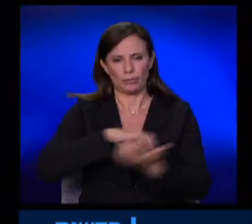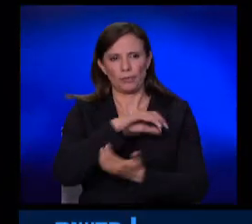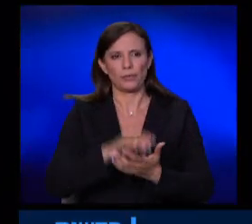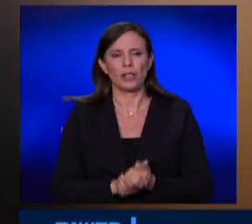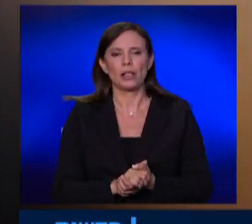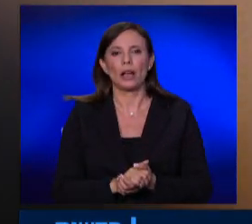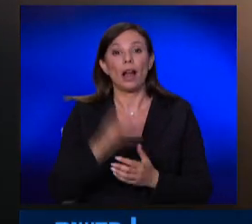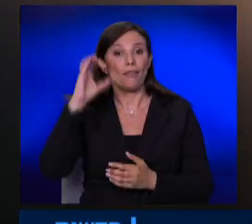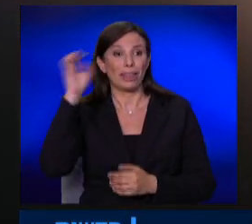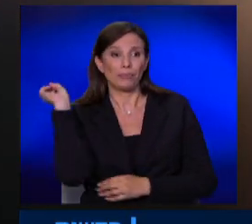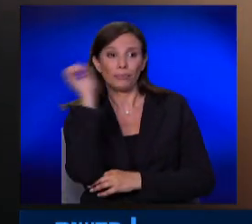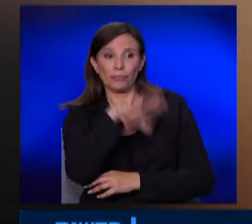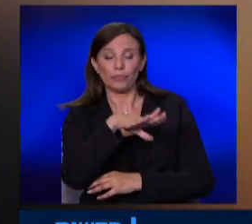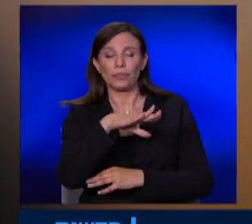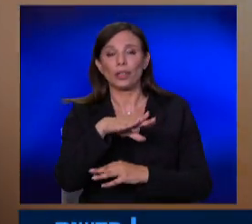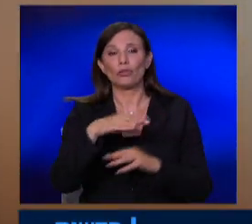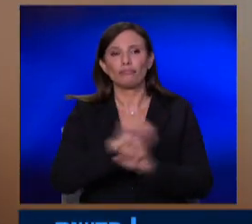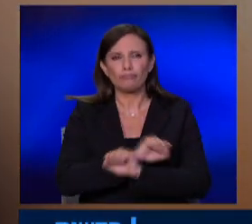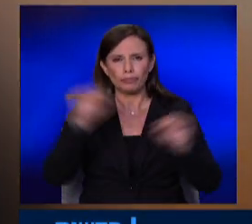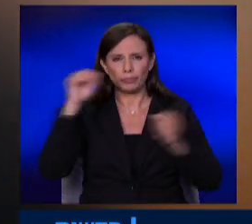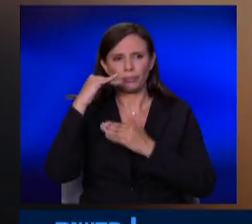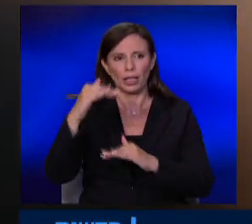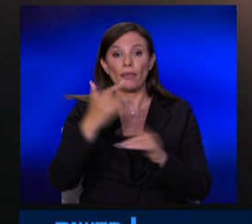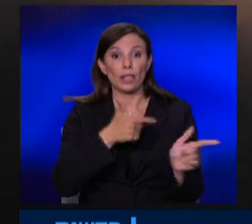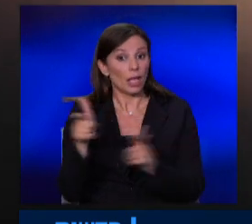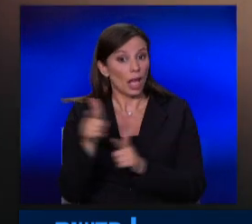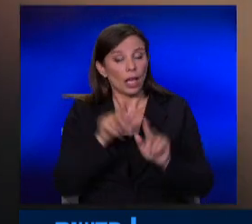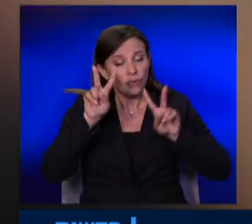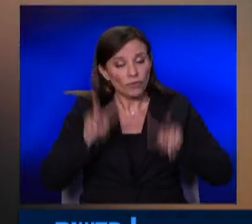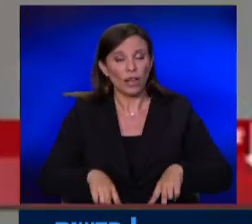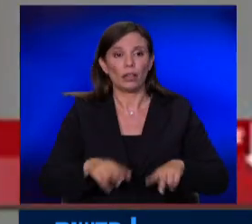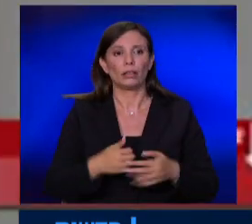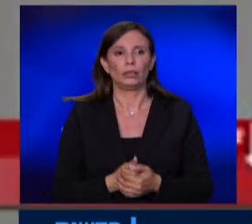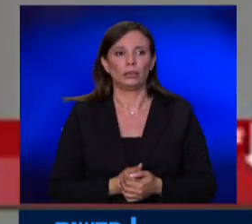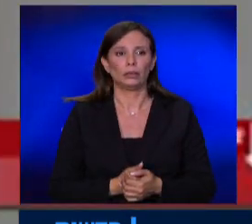זריקות אבנים, השלכת מטעני חבלה וערים מאש חיה.